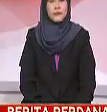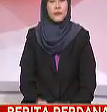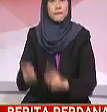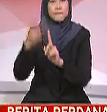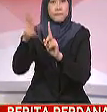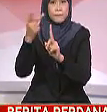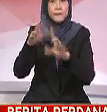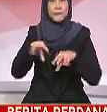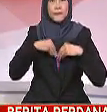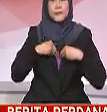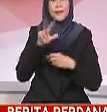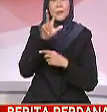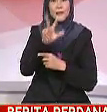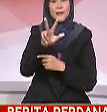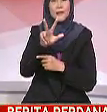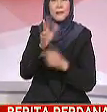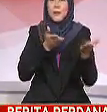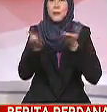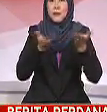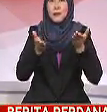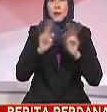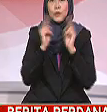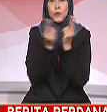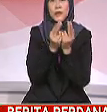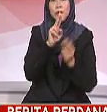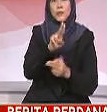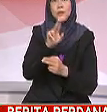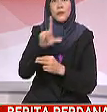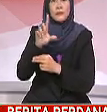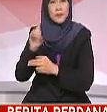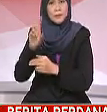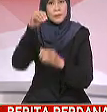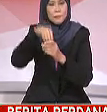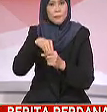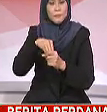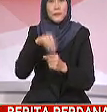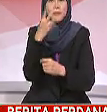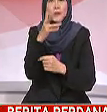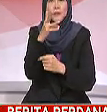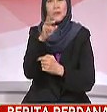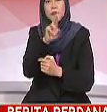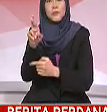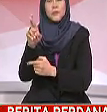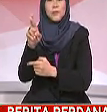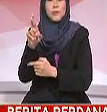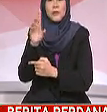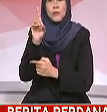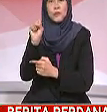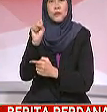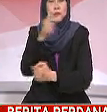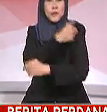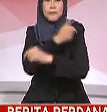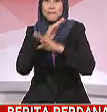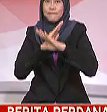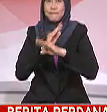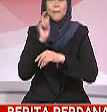Pulau Pinang menerima tiga peranti muatan unit ULD yang mengandungi kira-kira 16,000 dos vaksin 6